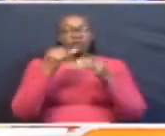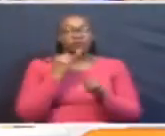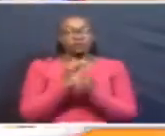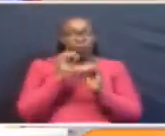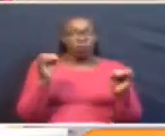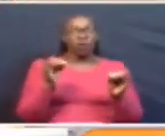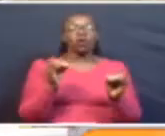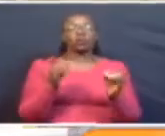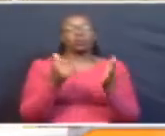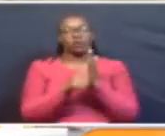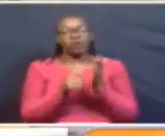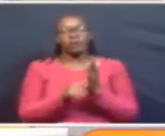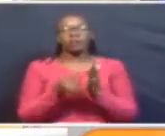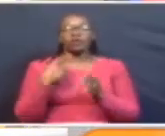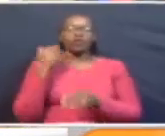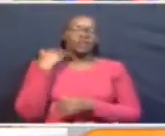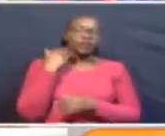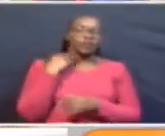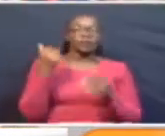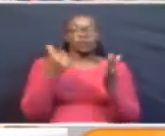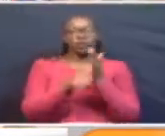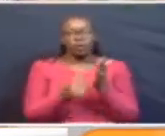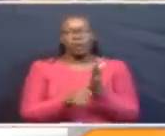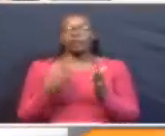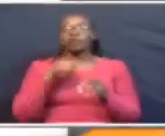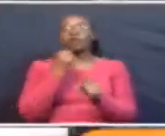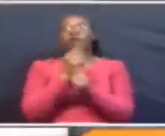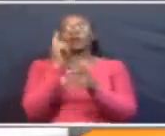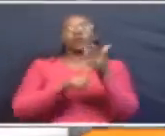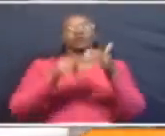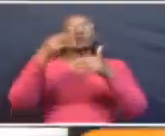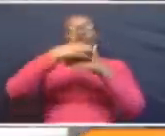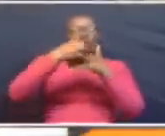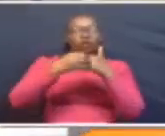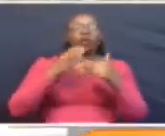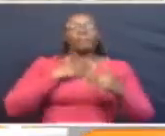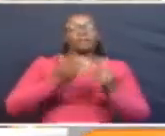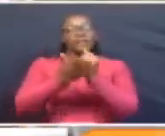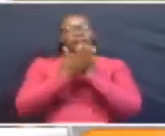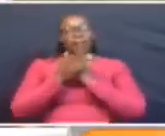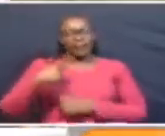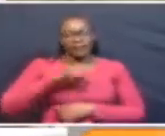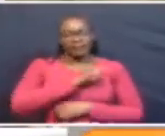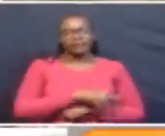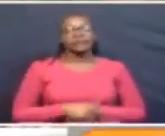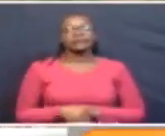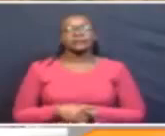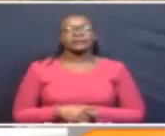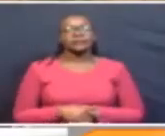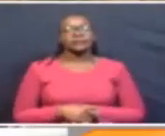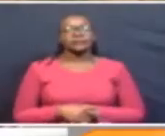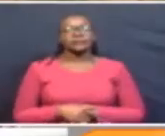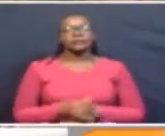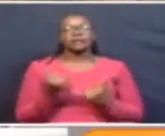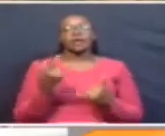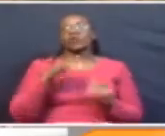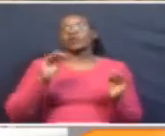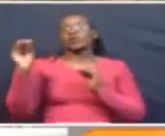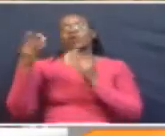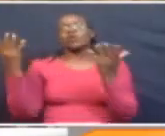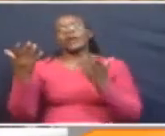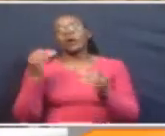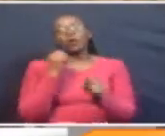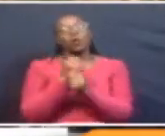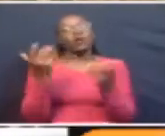tukiiba ni makosa, tufanye nini? Sonko, tusaidie. Ni umepanga kutupeleka wapi twende tufanye kazi wapi, na